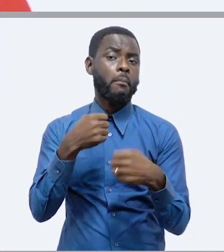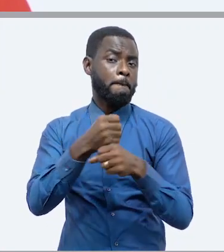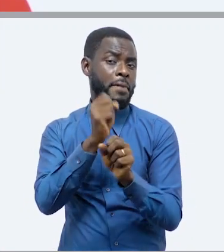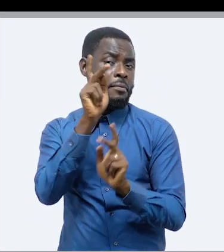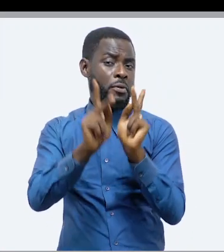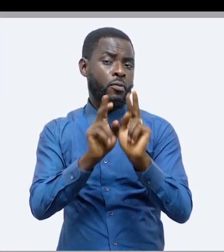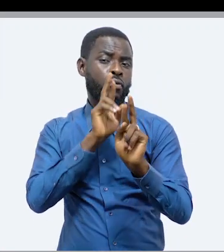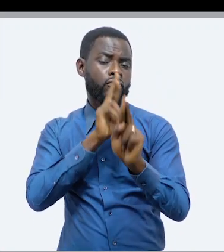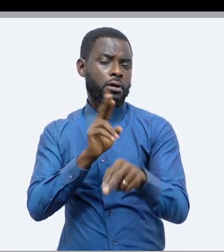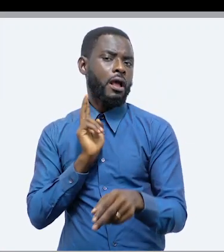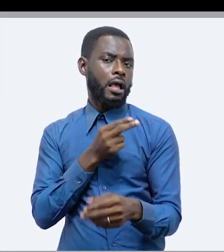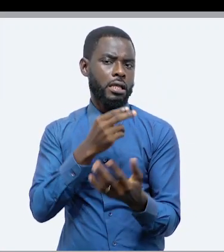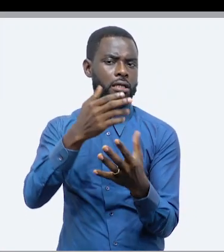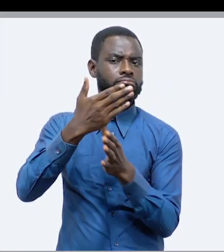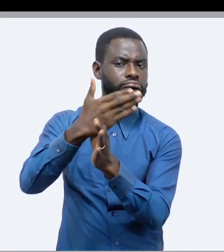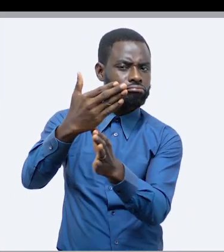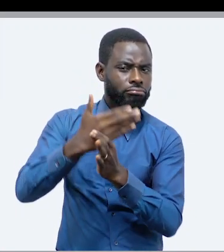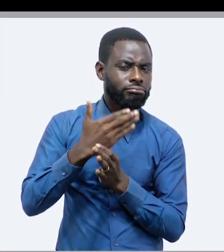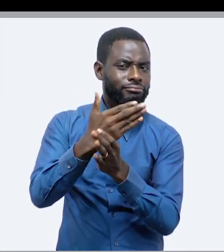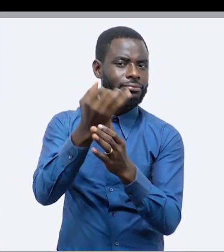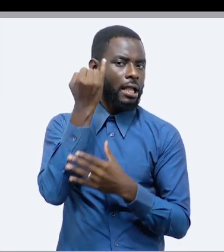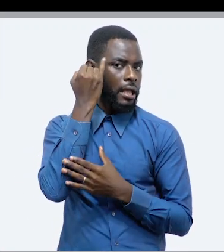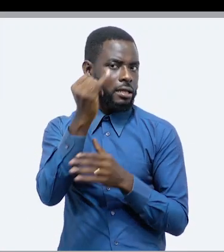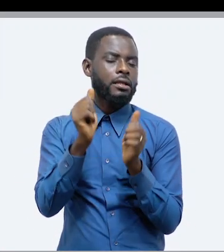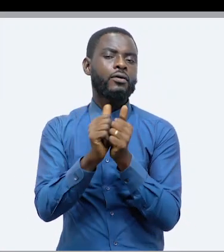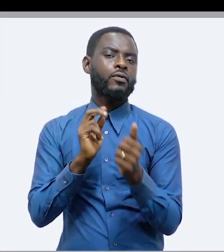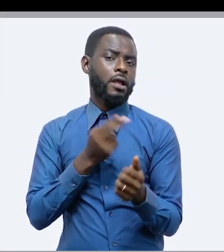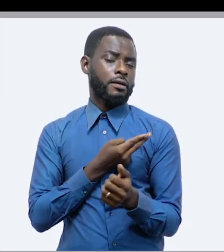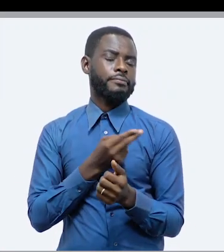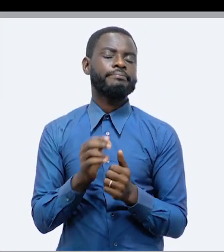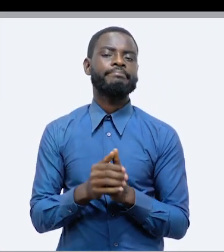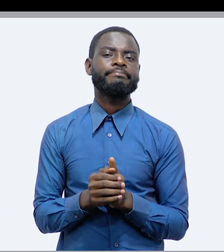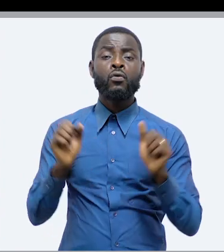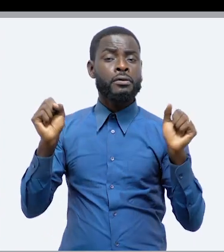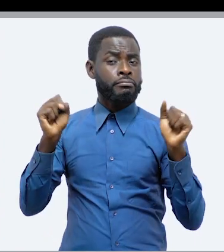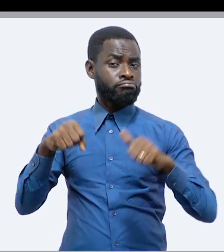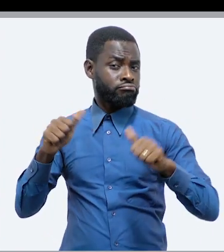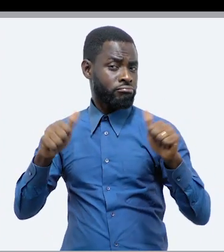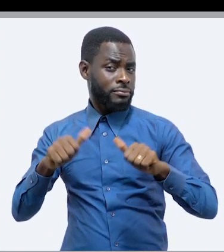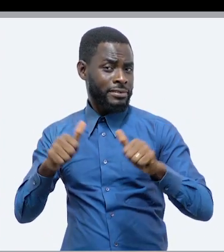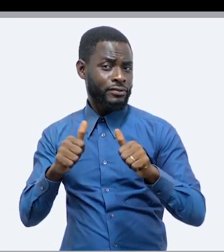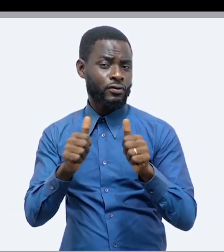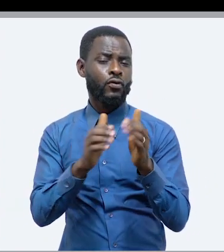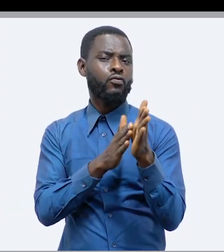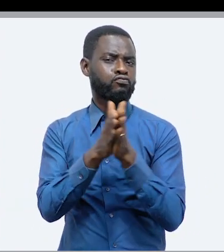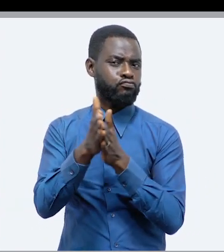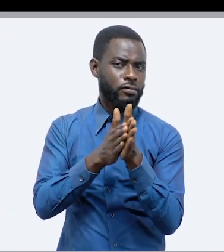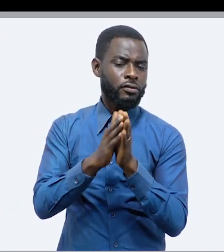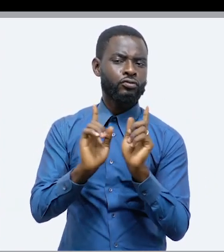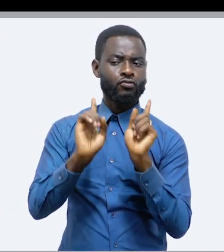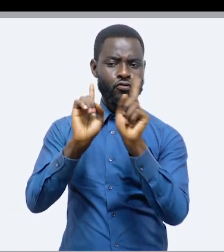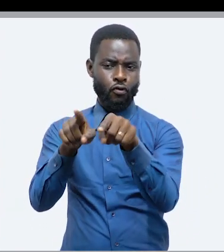wosuo mwona. Hei ni wake meni wabanye. Wake gbasani bakbi.